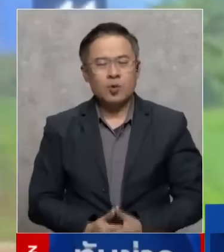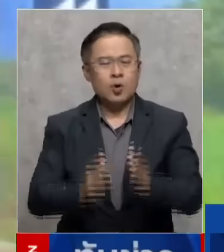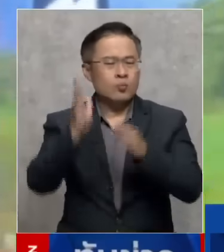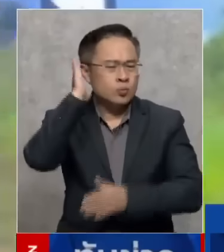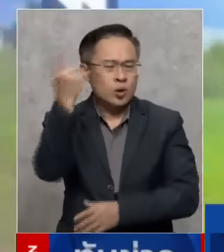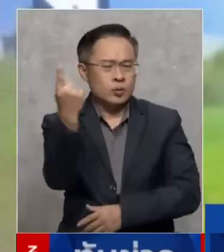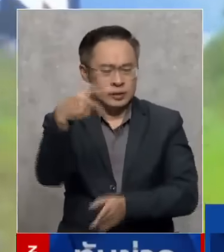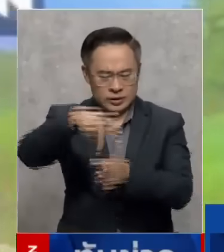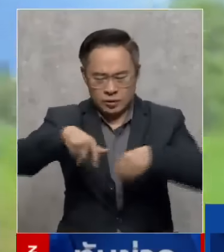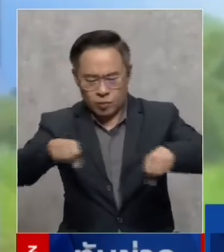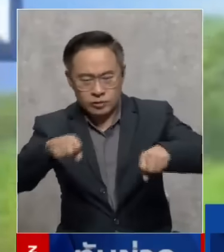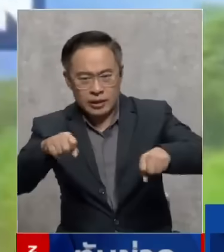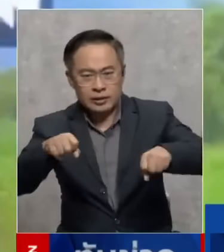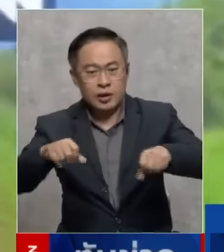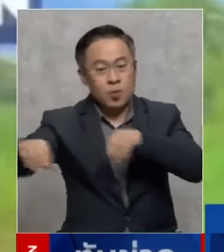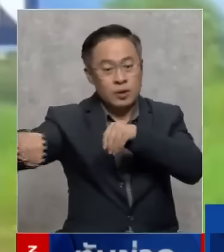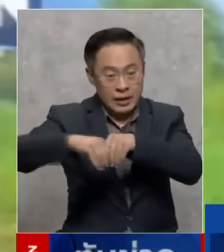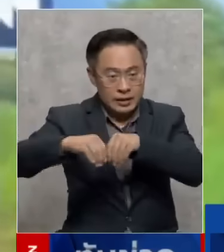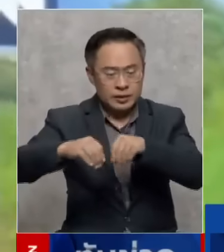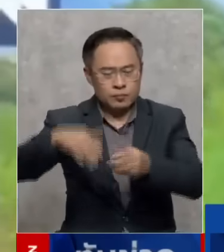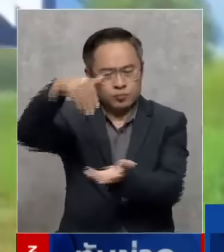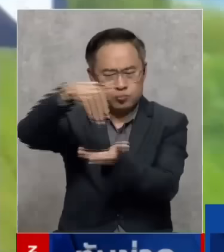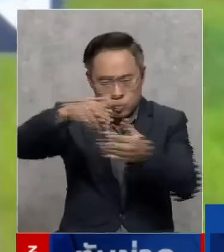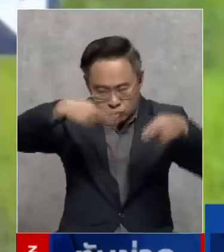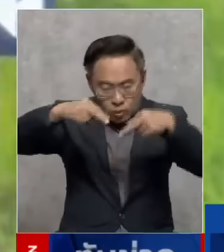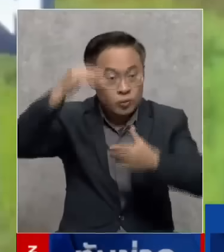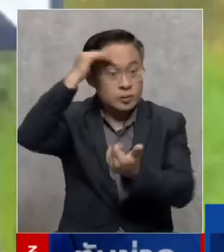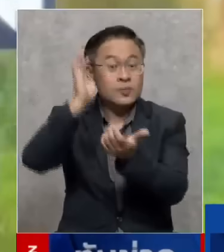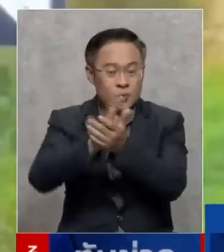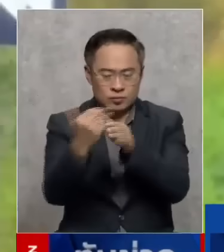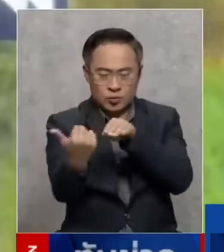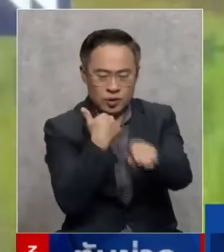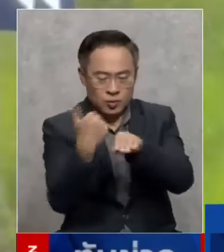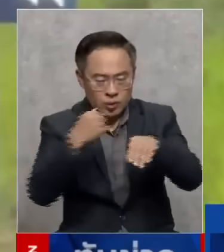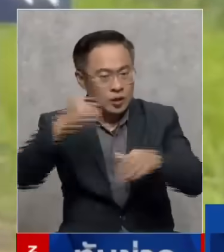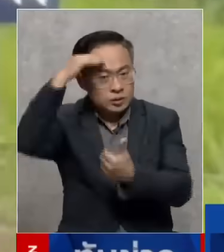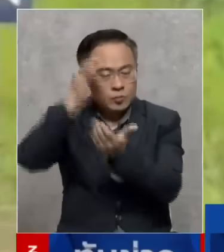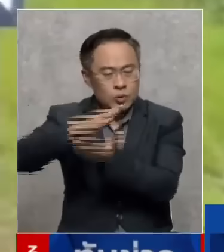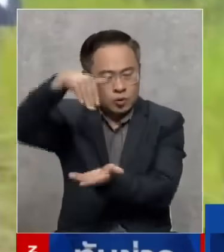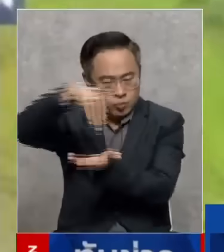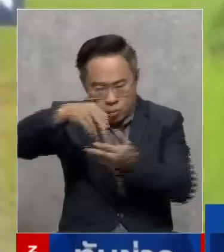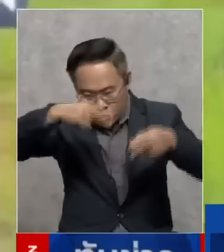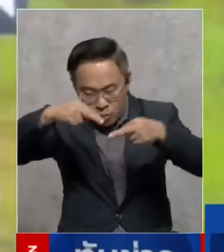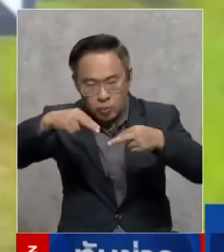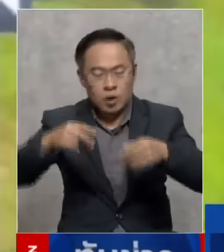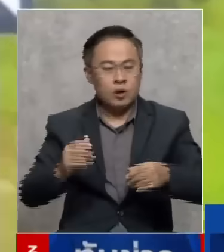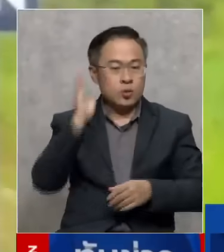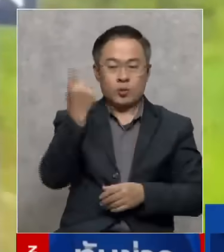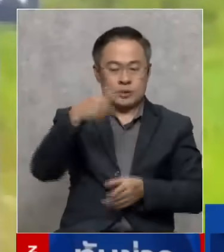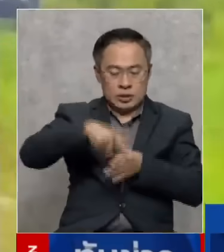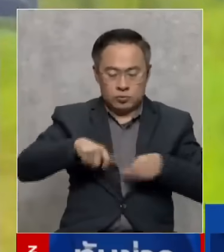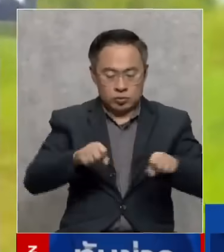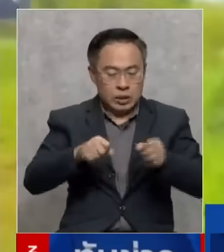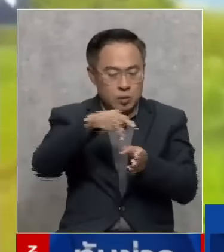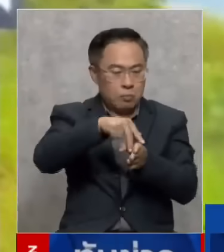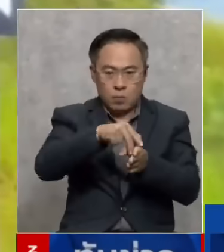กุมตัวชายต้องสงสัยรายนี้เพราะว่าเขาทิ้งรถจักรยานยนต์เอาไว้วิ่งหลบหนีลงน้ำข้ามฝั่งถนนเพื่อหลบหนีการจับกุมของ